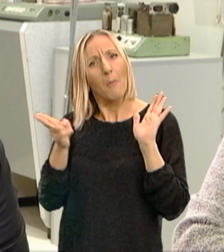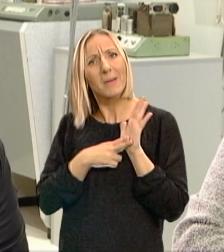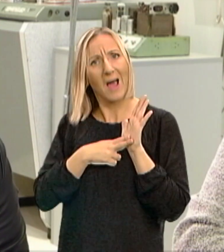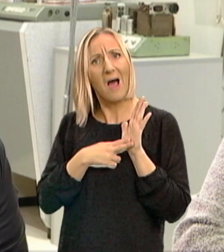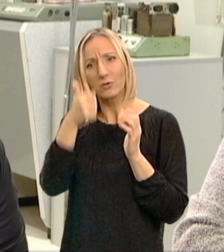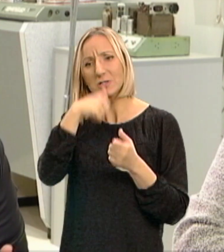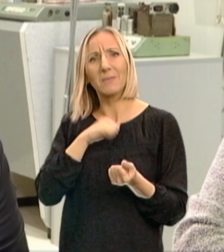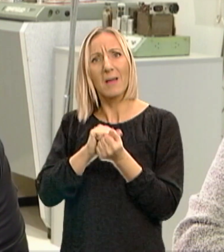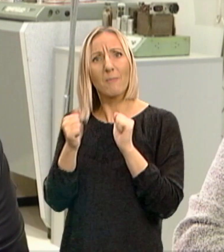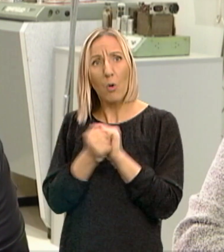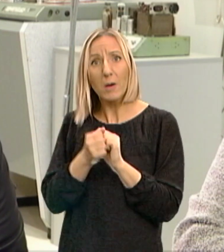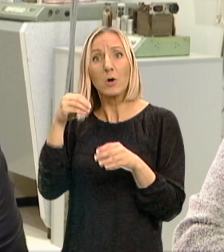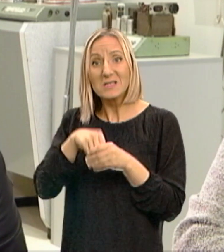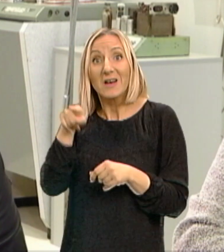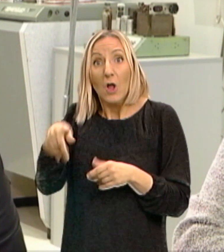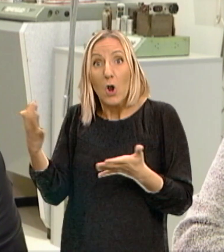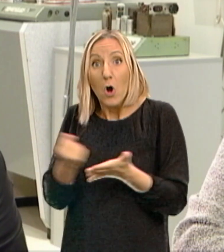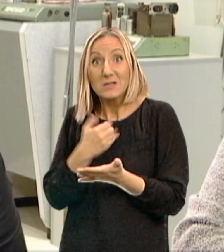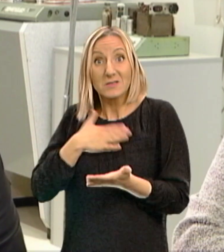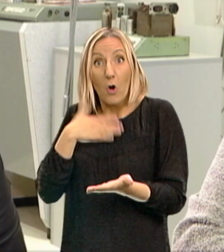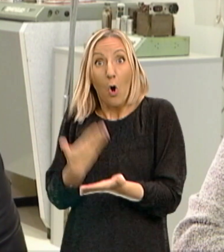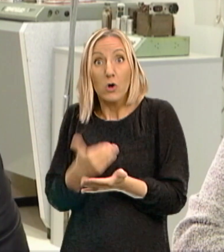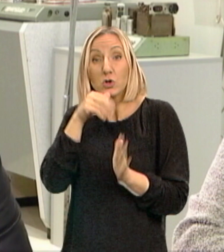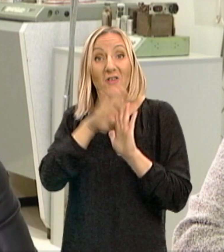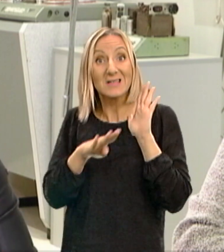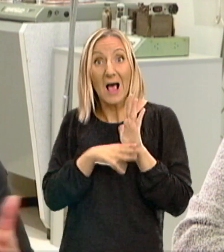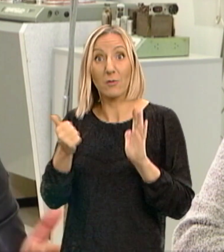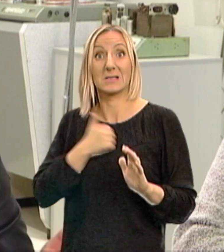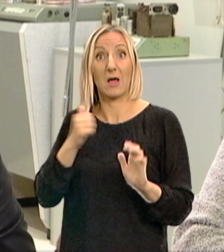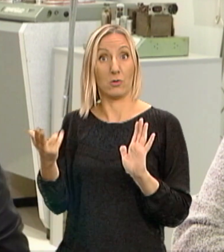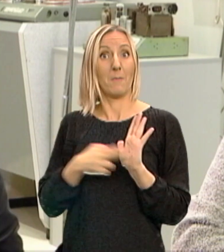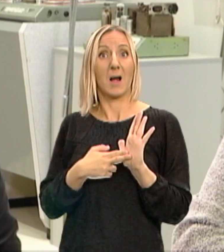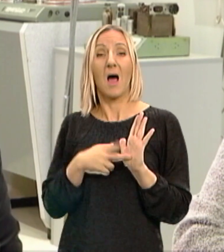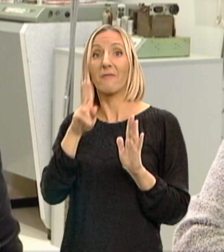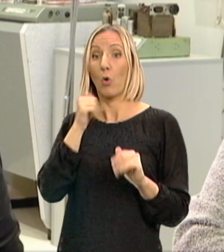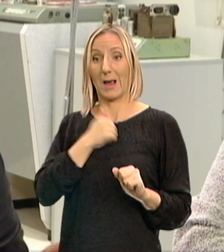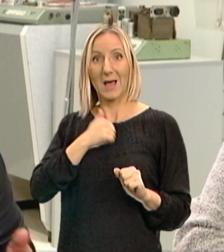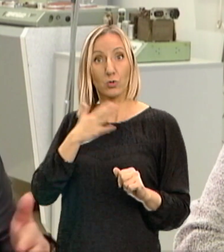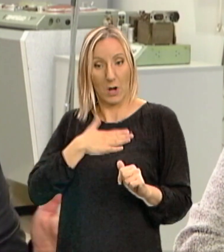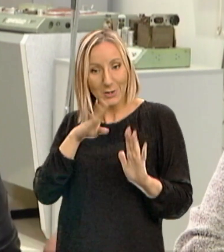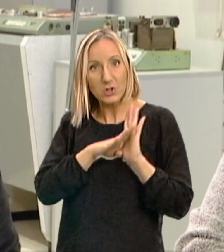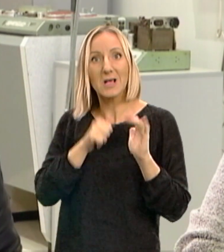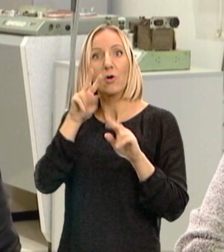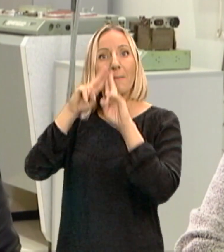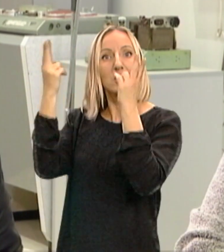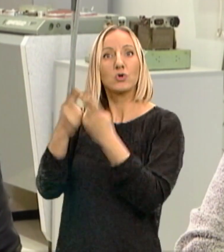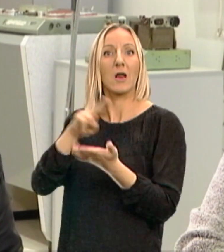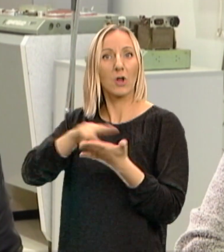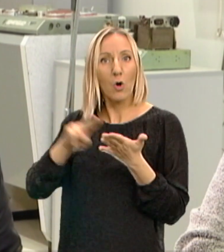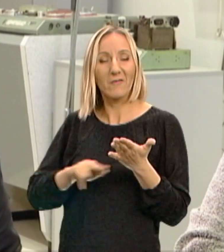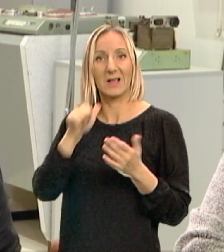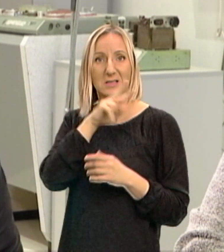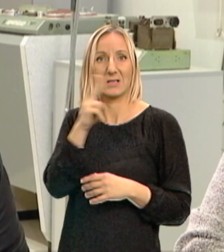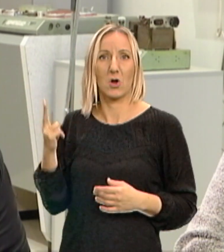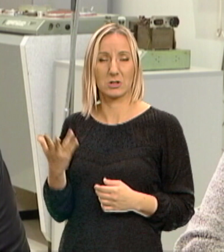borimo da je to da ostvare svoja osnovna i zakonom zagarantovana prava koje im garantuju i naši domaći zakoni i međunarodne konvencije i